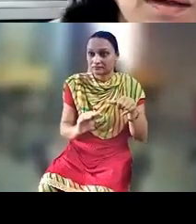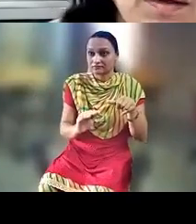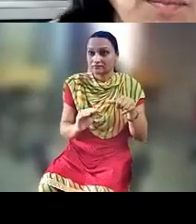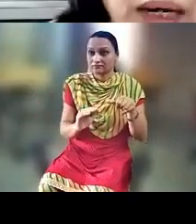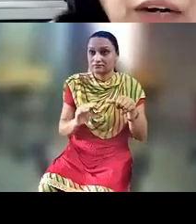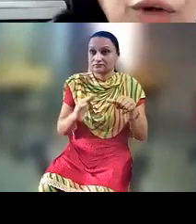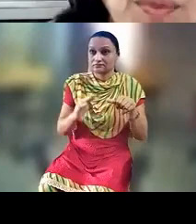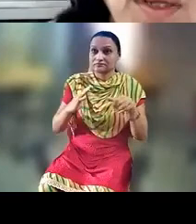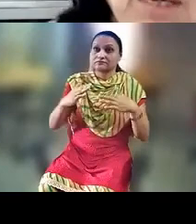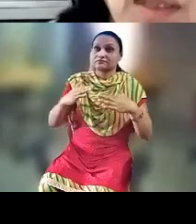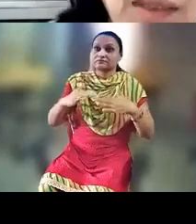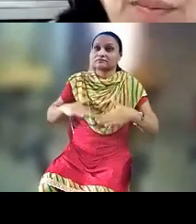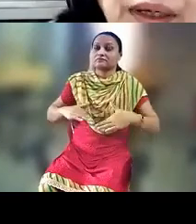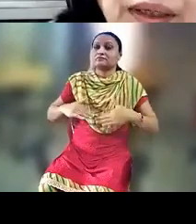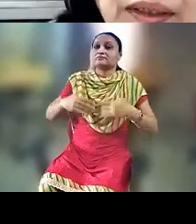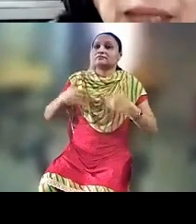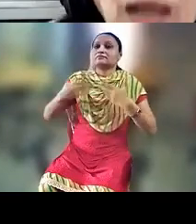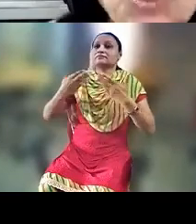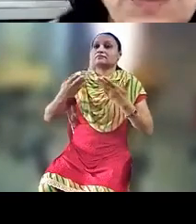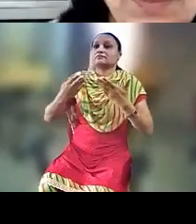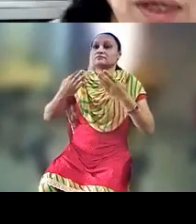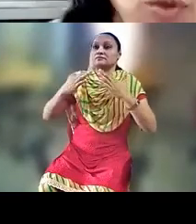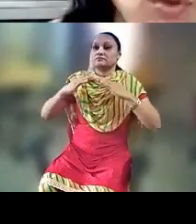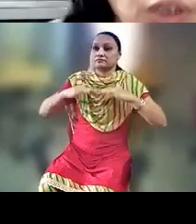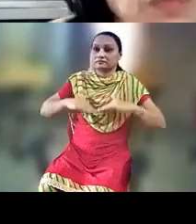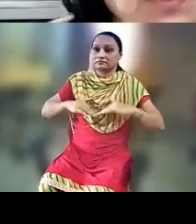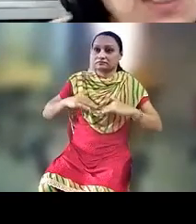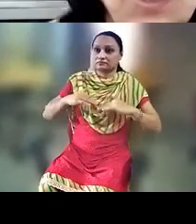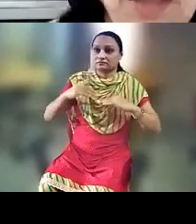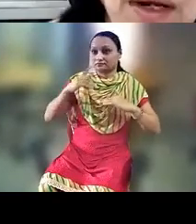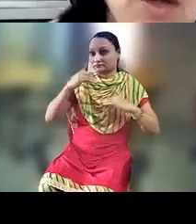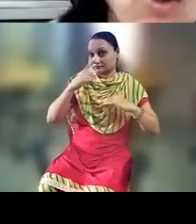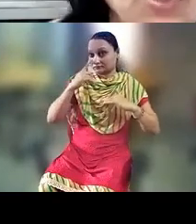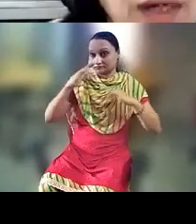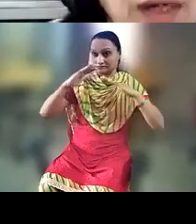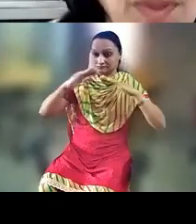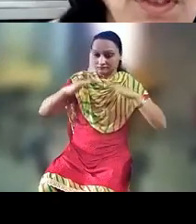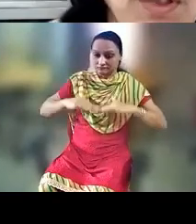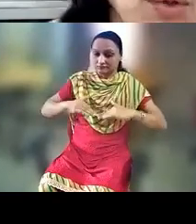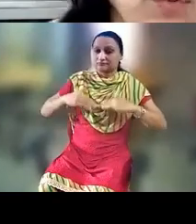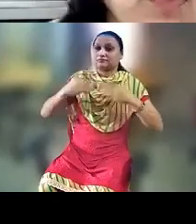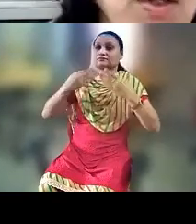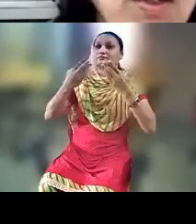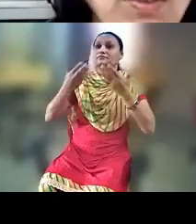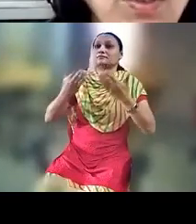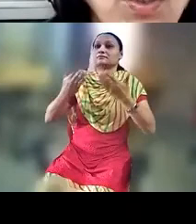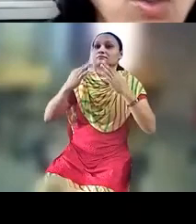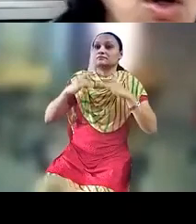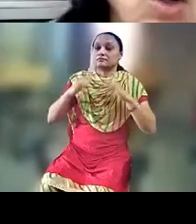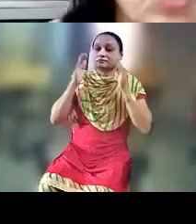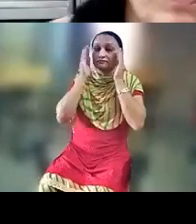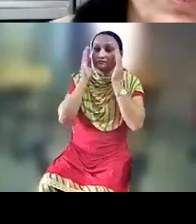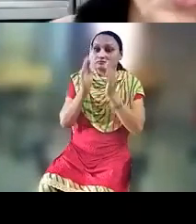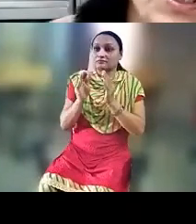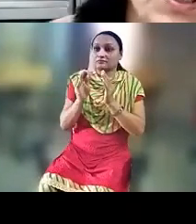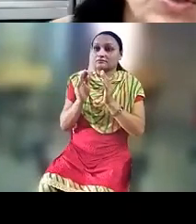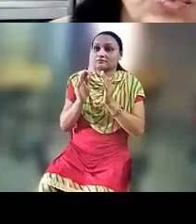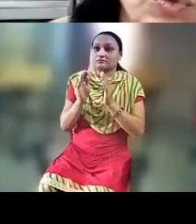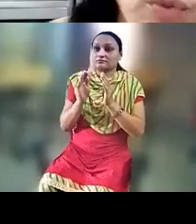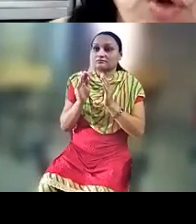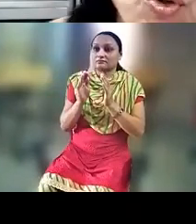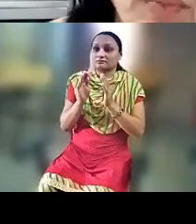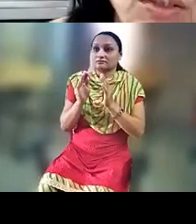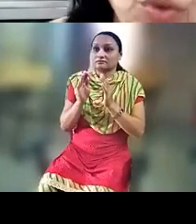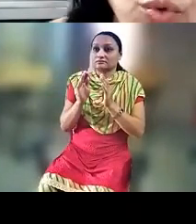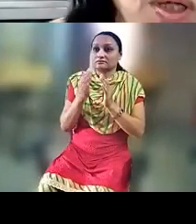ब्रीदिंग, माइंडफुल ब्रीदिंग, मतलब कि सांस पे ध्यान दो, सिर्फ सांस लेने और जाने पे ध्यान दो। और जब बच्चा